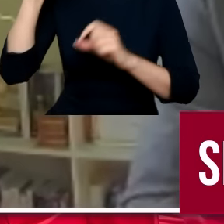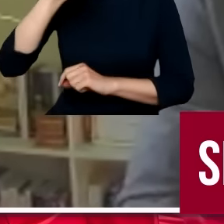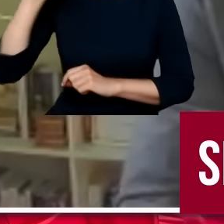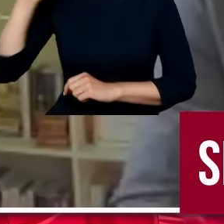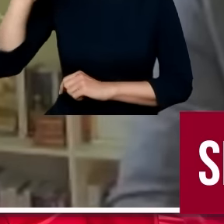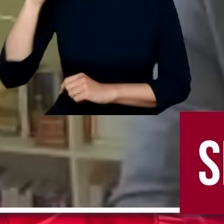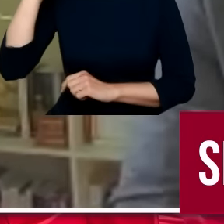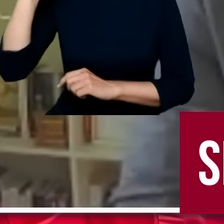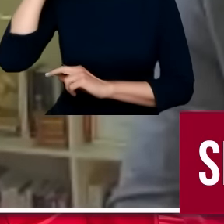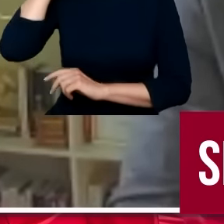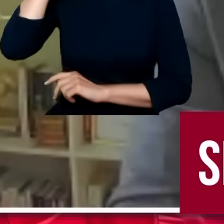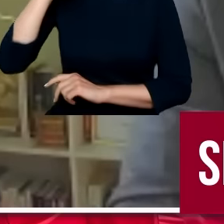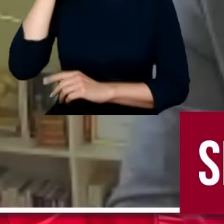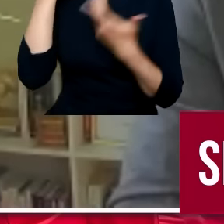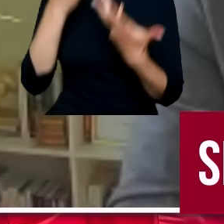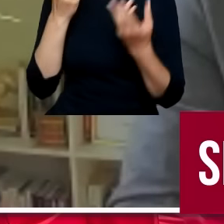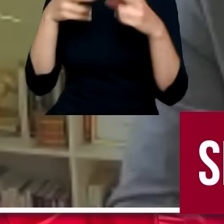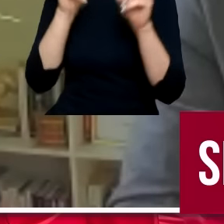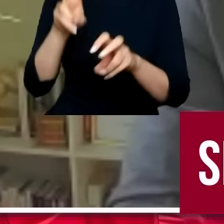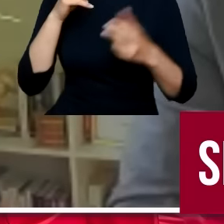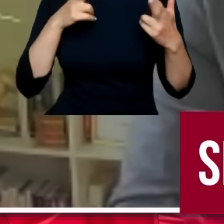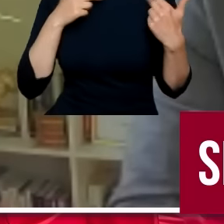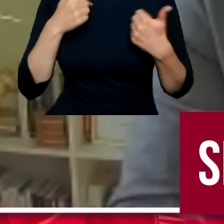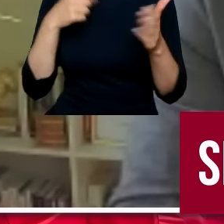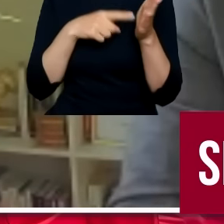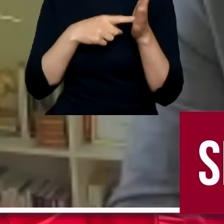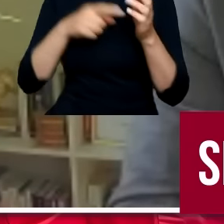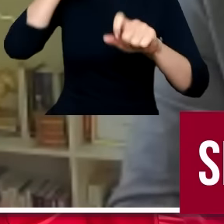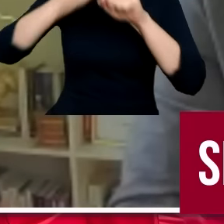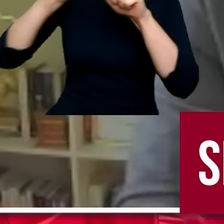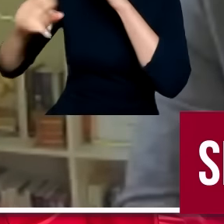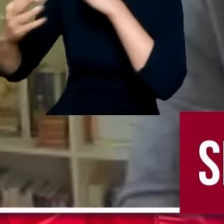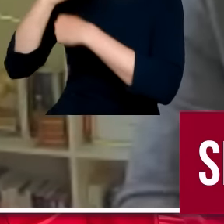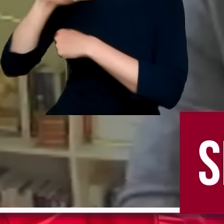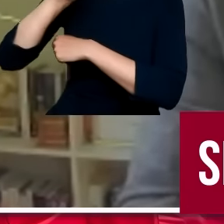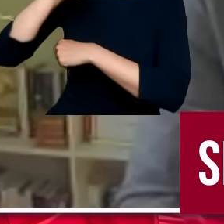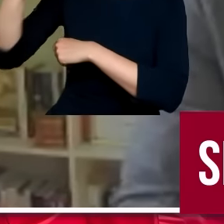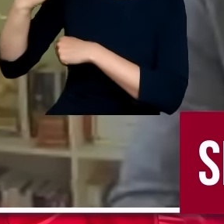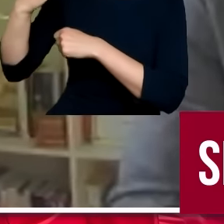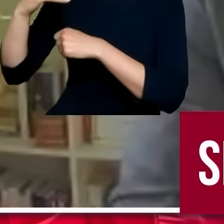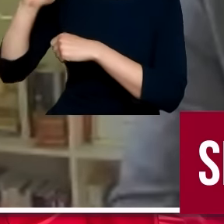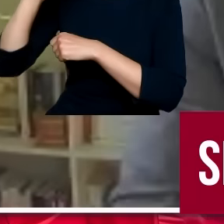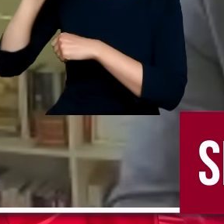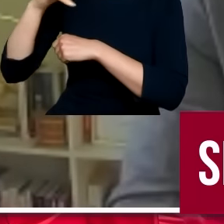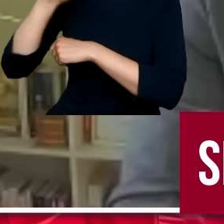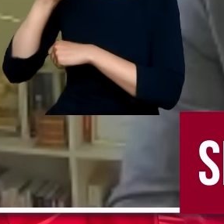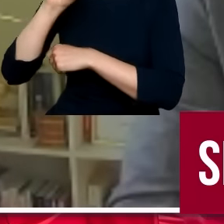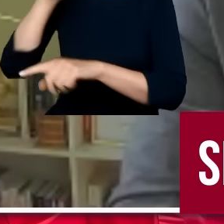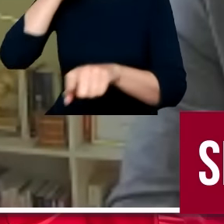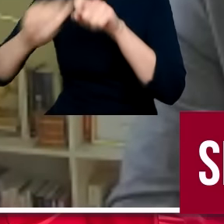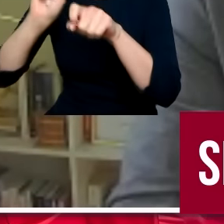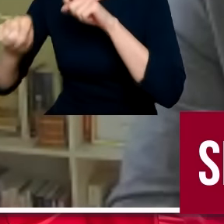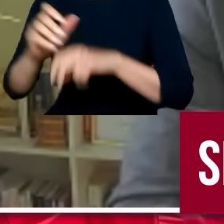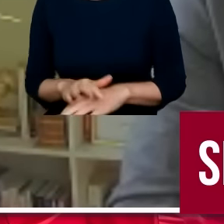że chcieliby powołania komisji w celu zbadania wpływów nazistów na ią Rzeszę i to mniej więcej tak wyglądało kiedy Donald